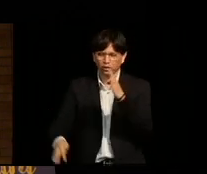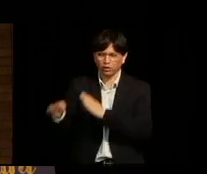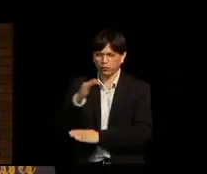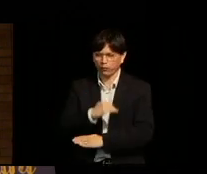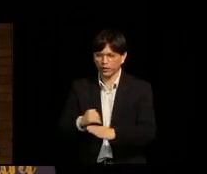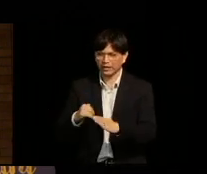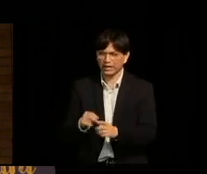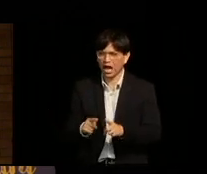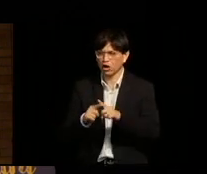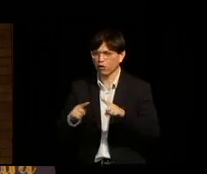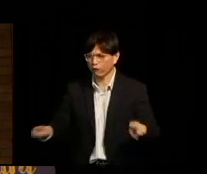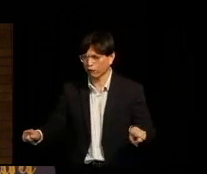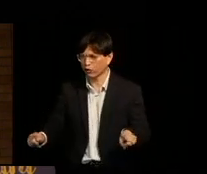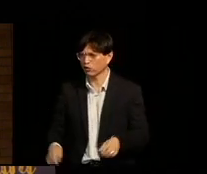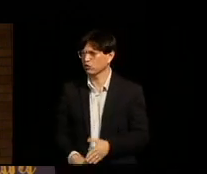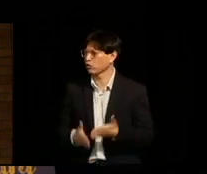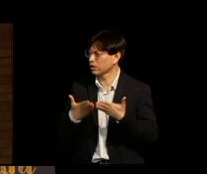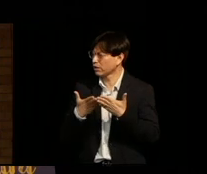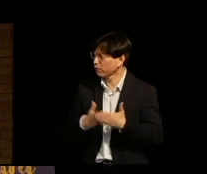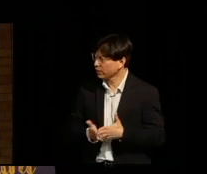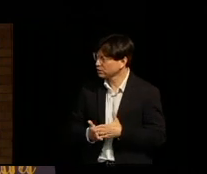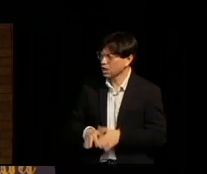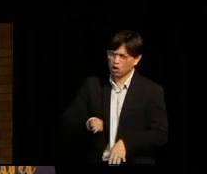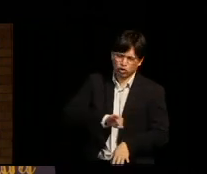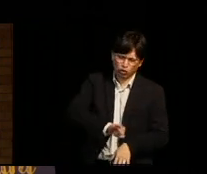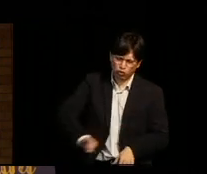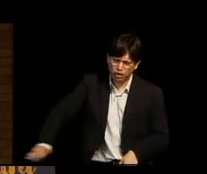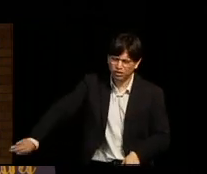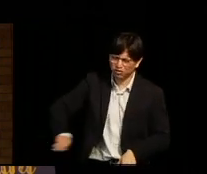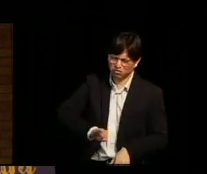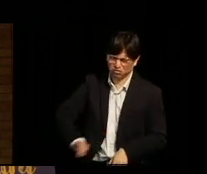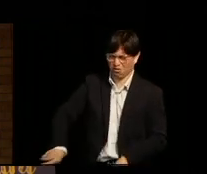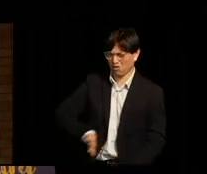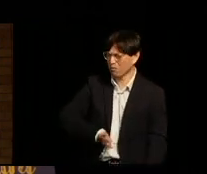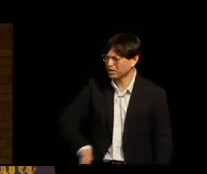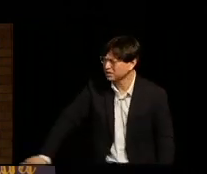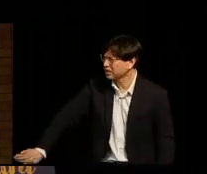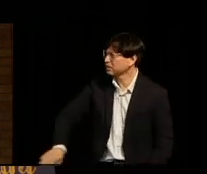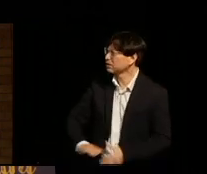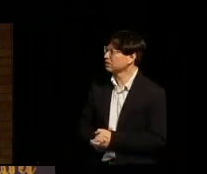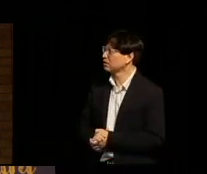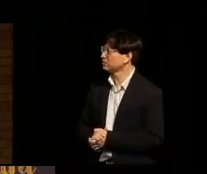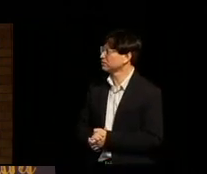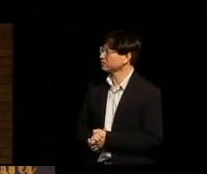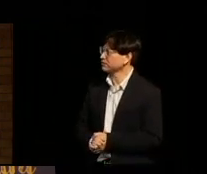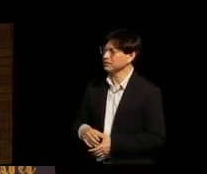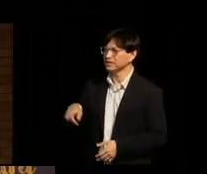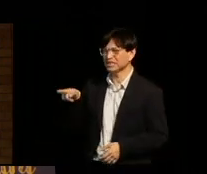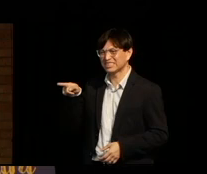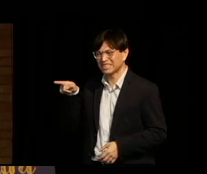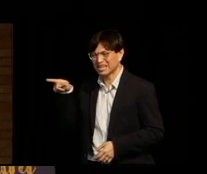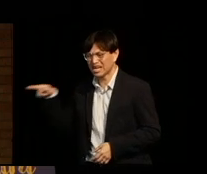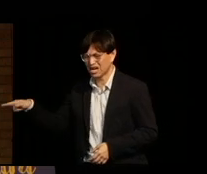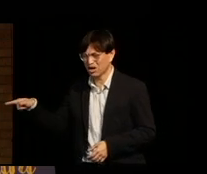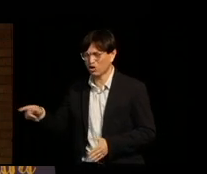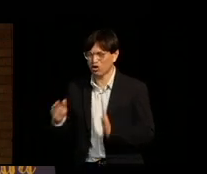Vangelo Ma che si sente esclusa si sente lontana non considerata anche nella mia parrocchia ci sono tanti problemi